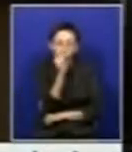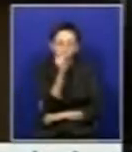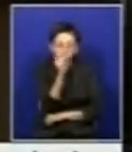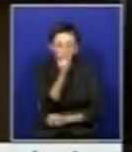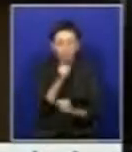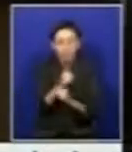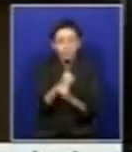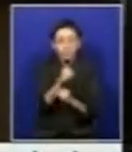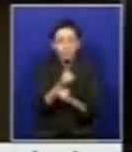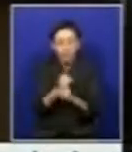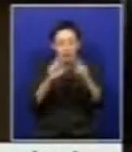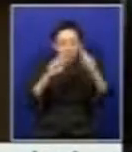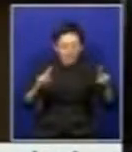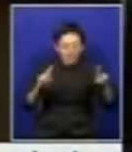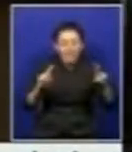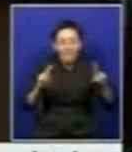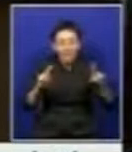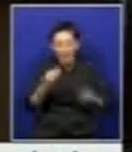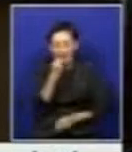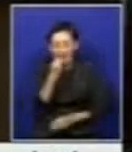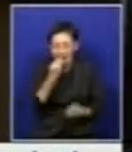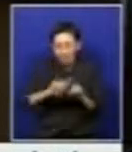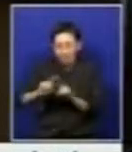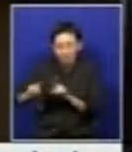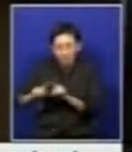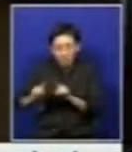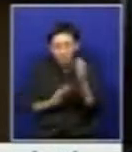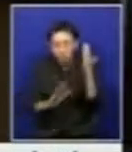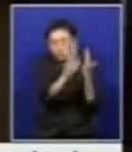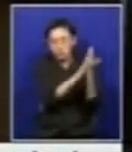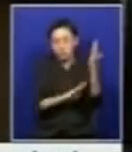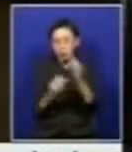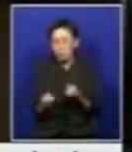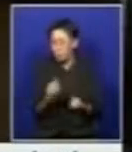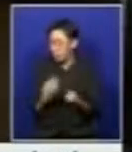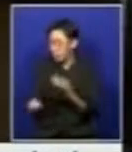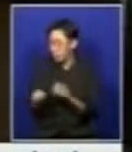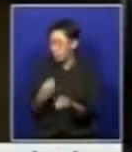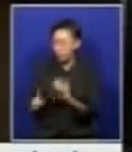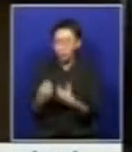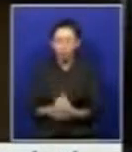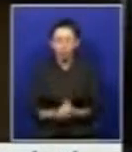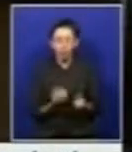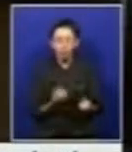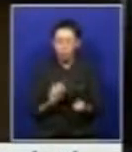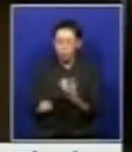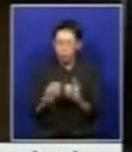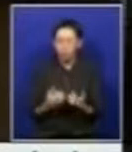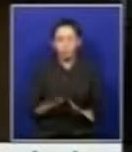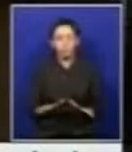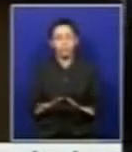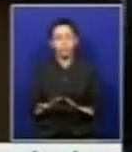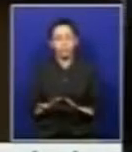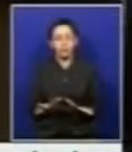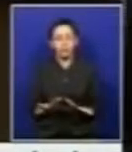ากินตามสถานประกอบการตามร้านอาหารต่างๆทั่วประเทศครับท่านประธานเขาแจ้งผมมาบอกว่ากลุ่มนี้เนี่ยเ